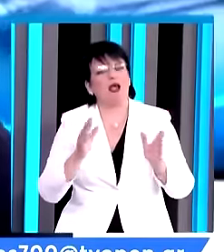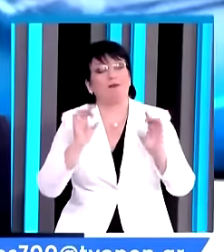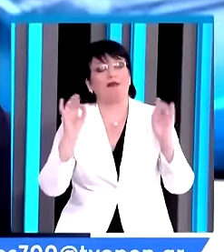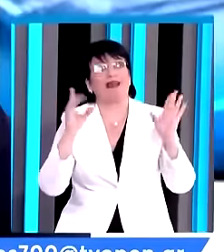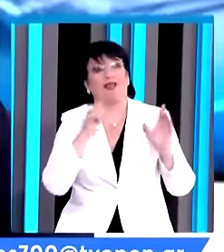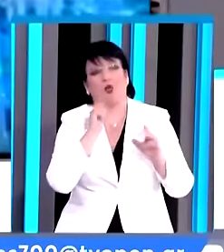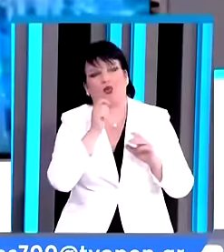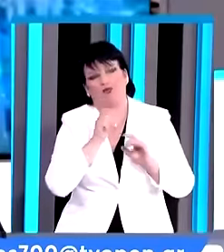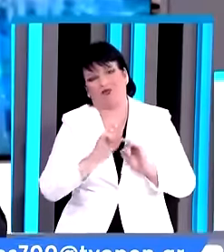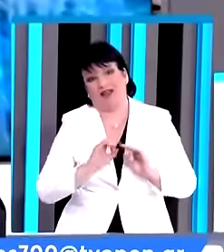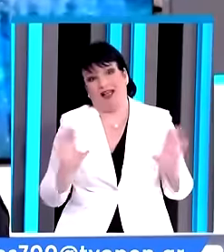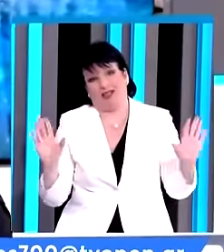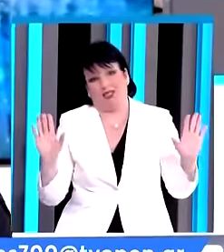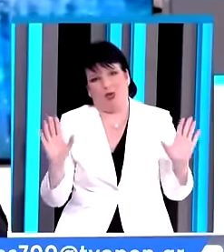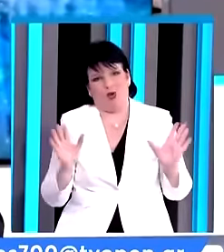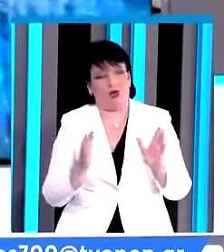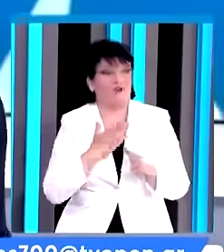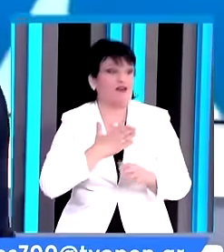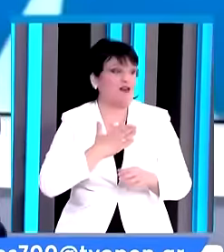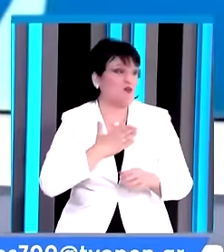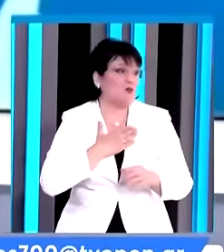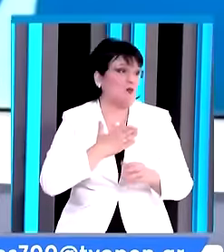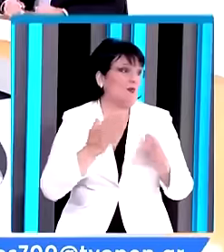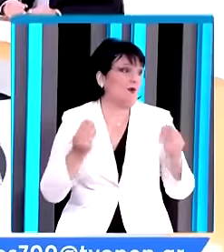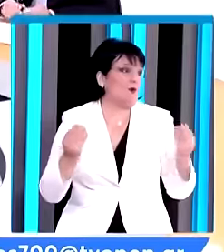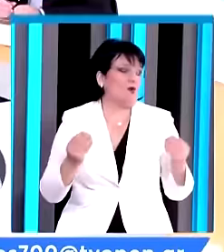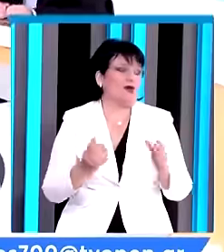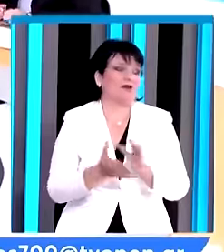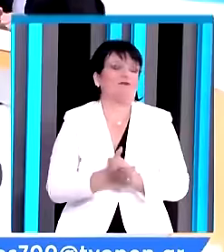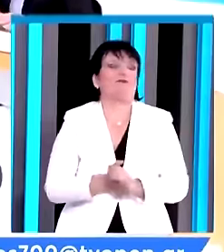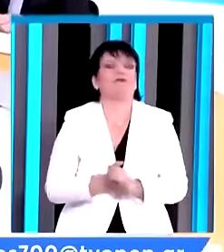Εμείς καθόλου, να ξέρω. Εμείς καθόλου, ναι. Ευχαριστούμε πάρα πολύ. Δεν προσθένουμε. Καλημέρα. Ευχαριστούμε πολύ.